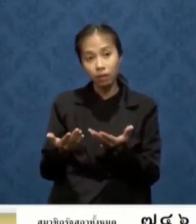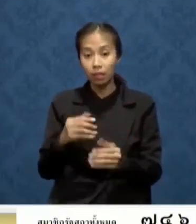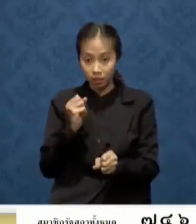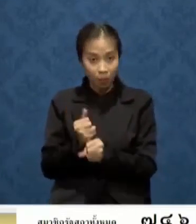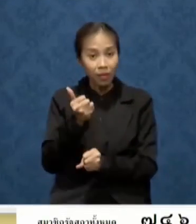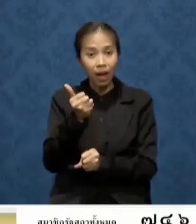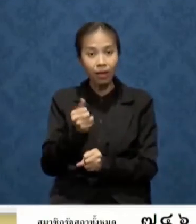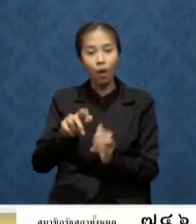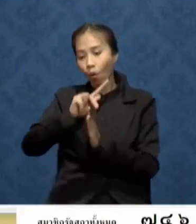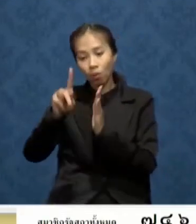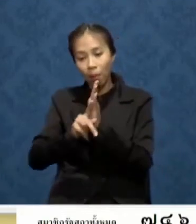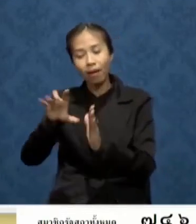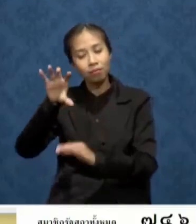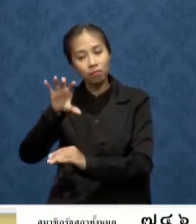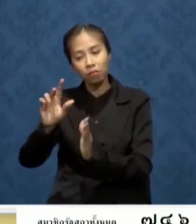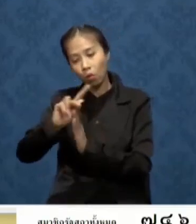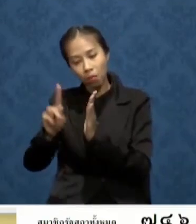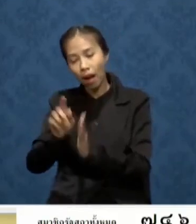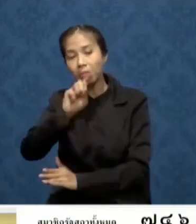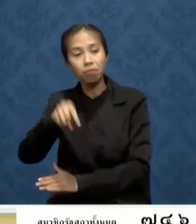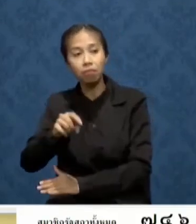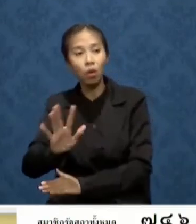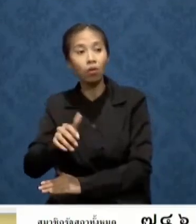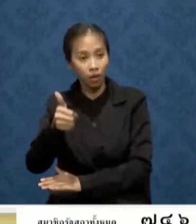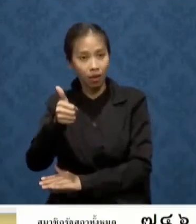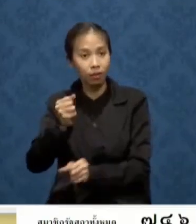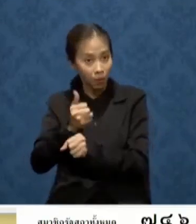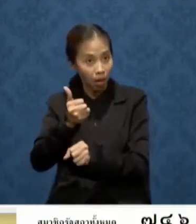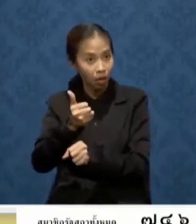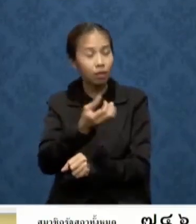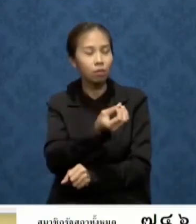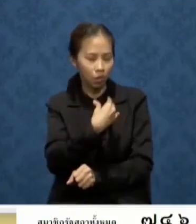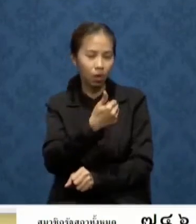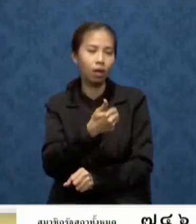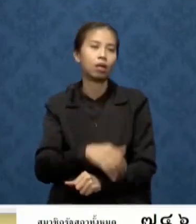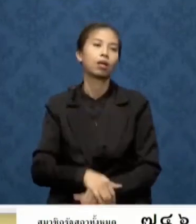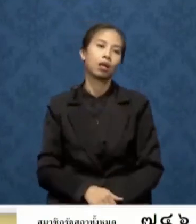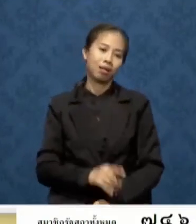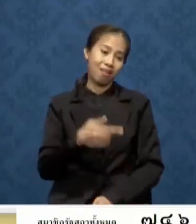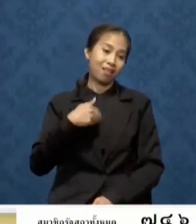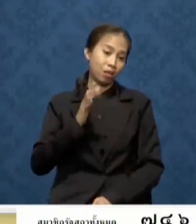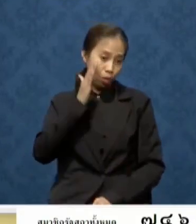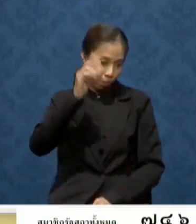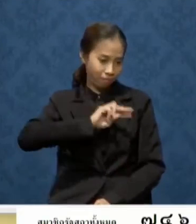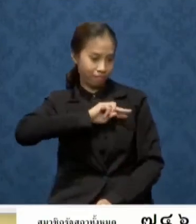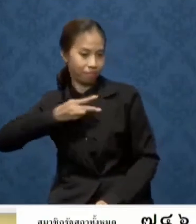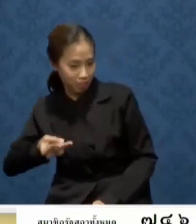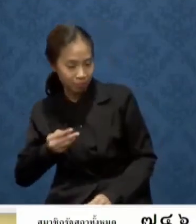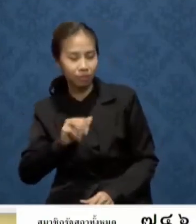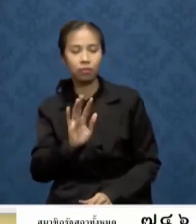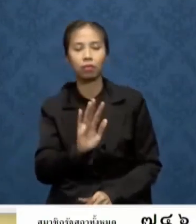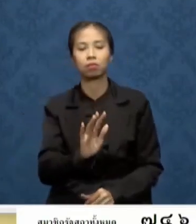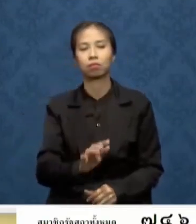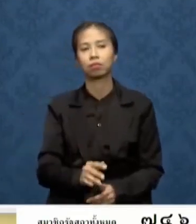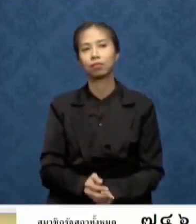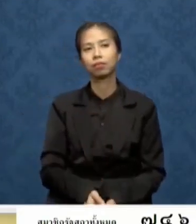ได้เลยไม่ตองมพรบรราง ไม่ตองมีพรบรตัร่มก็วามานะแต่ให้เห็เรากลำยนพรบรพวกนี้แล้วบอกวจำเป็นทจะ